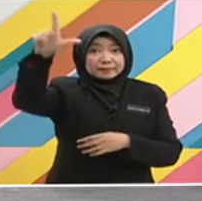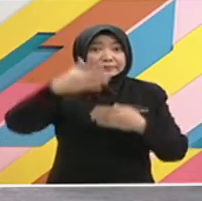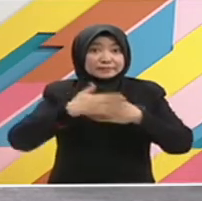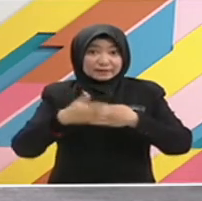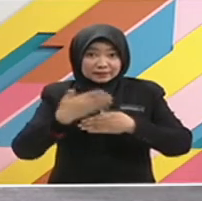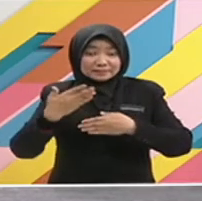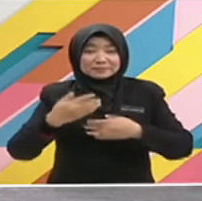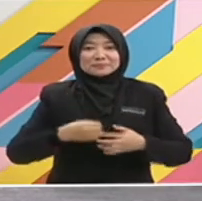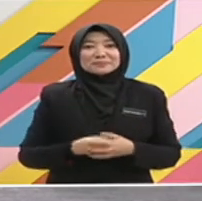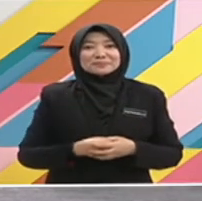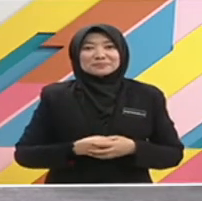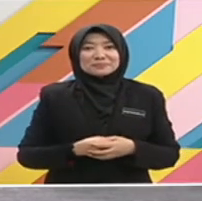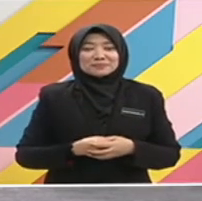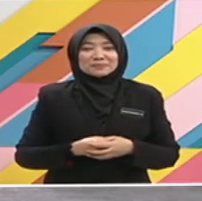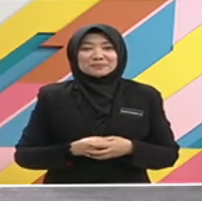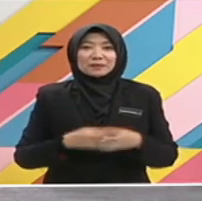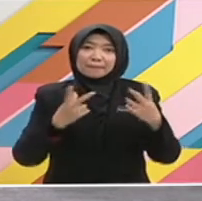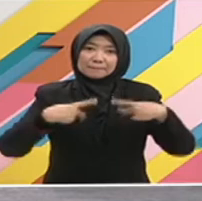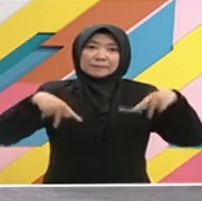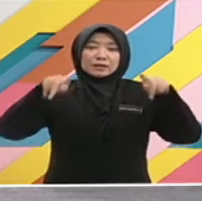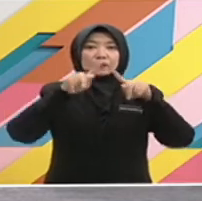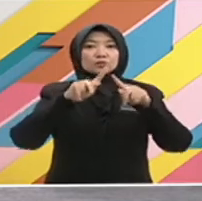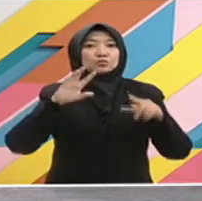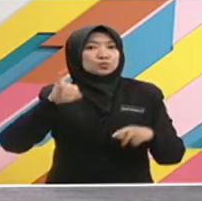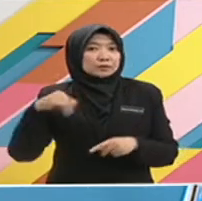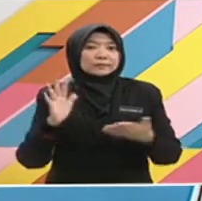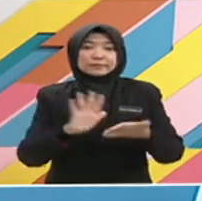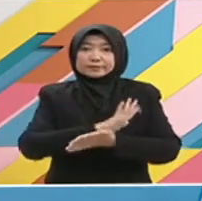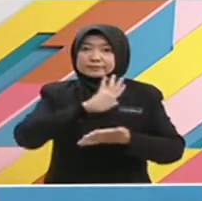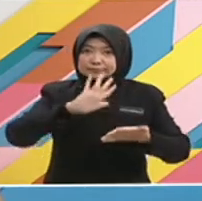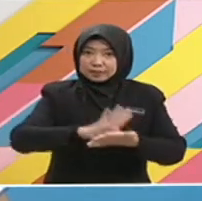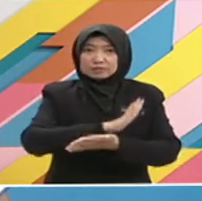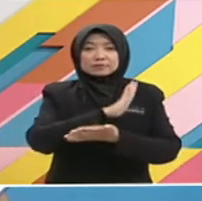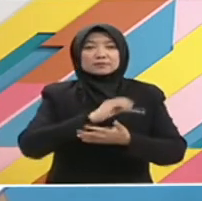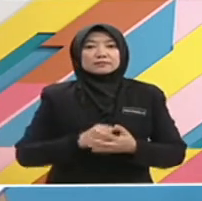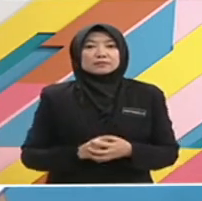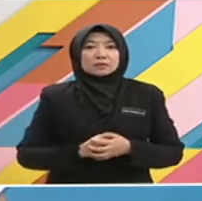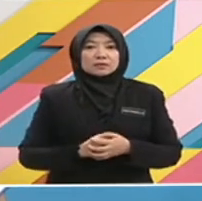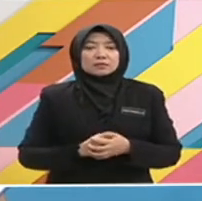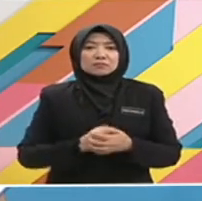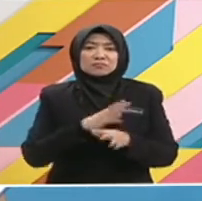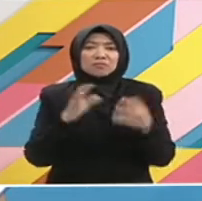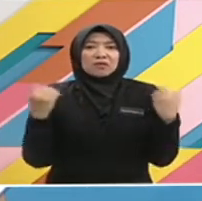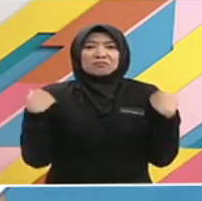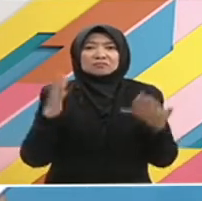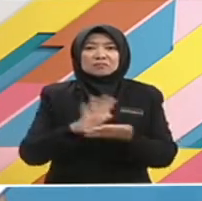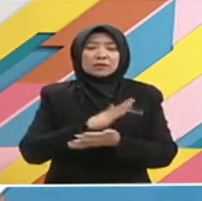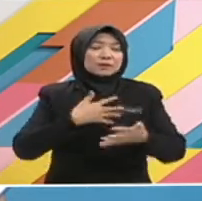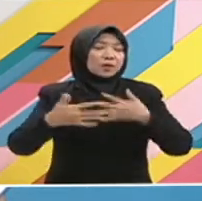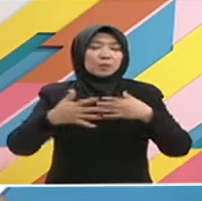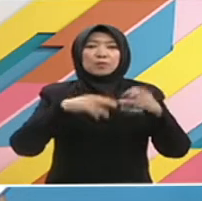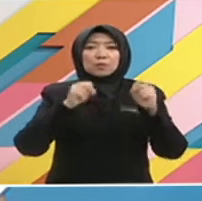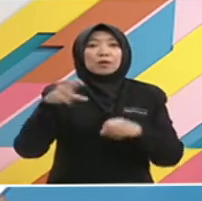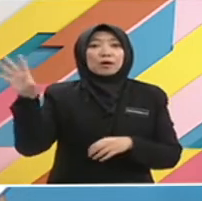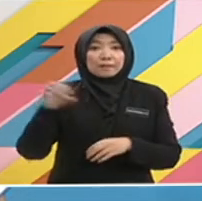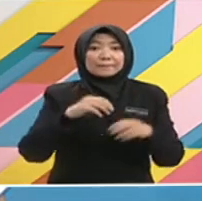Okey. Baik. Kemudian kita juga perlukan kertas warna. Kertas warna. Tak ada kertas warna tak apa, tak ada masalah. Boleh guna kertas surat khabar,